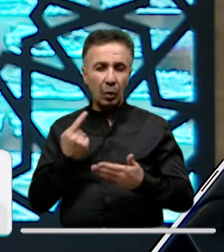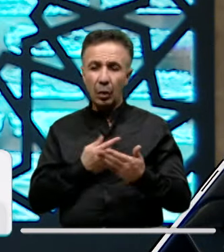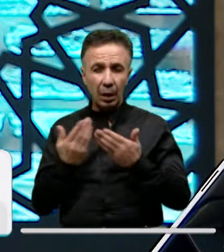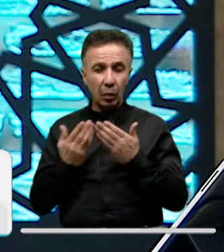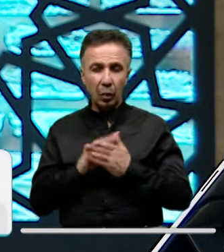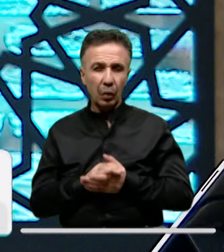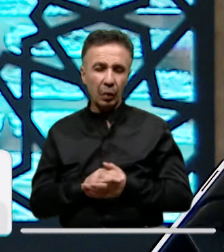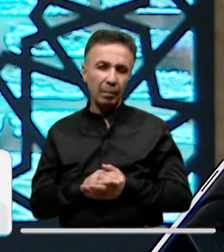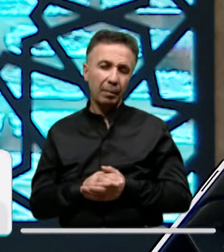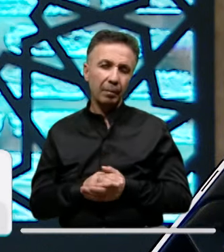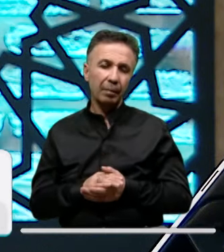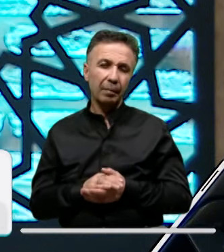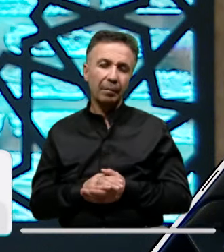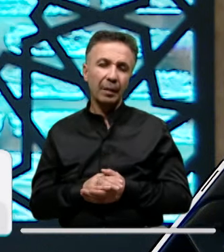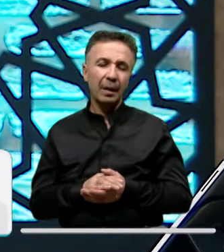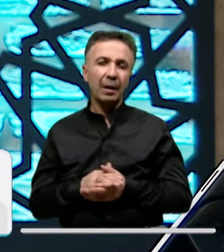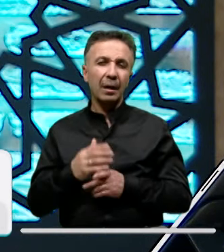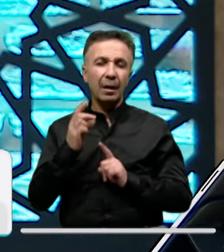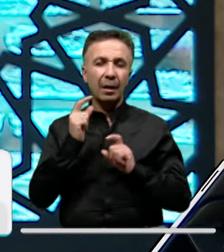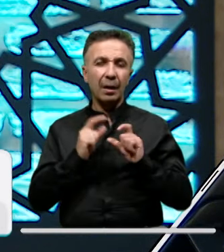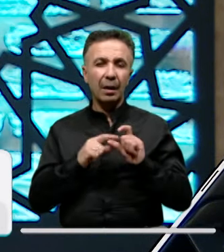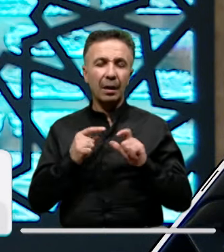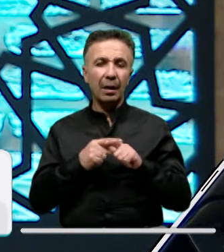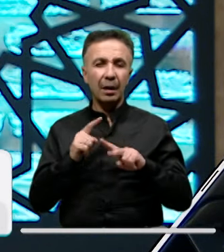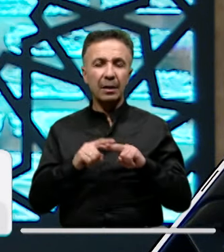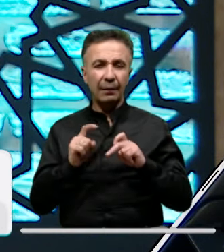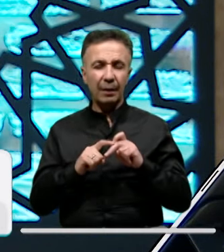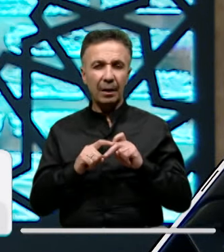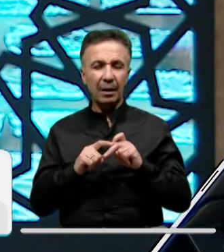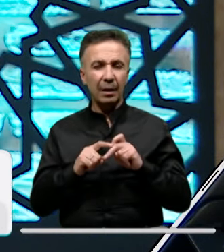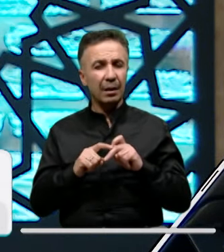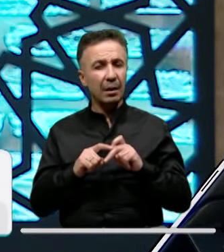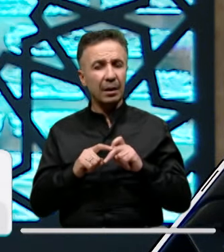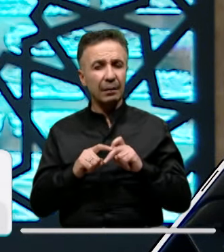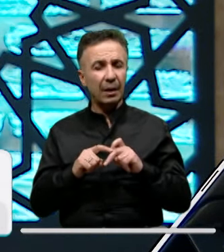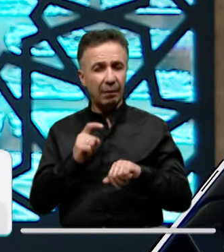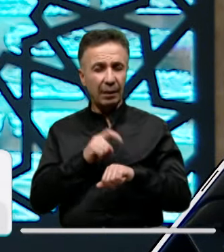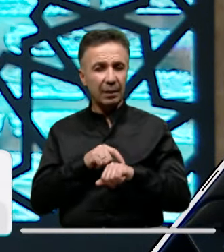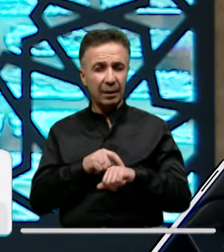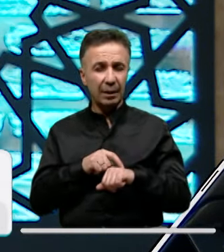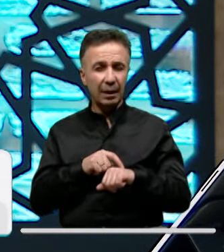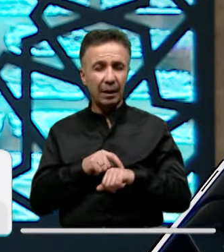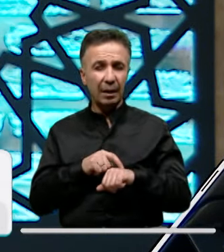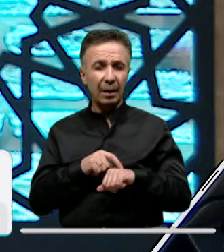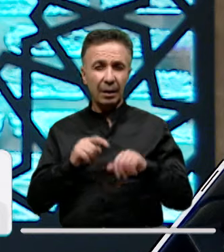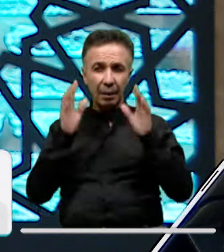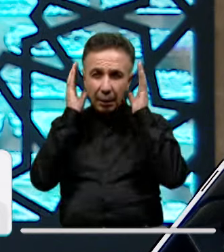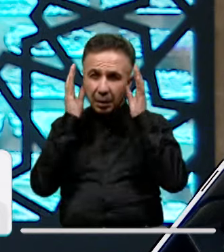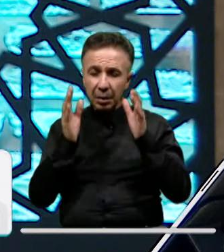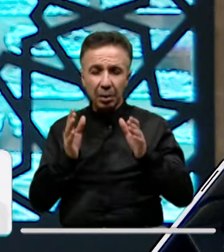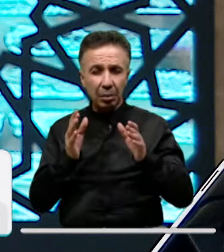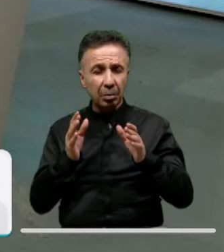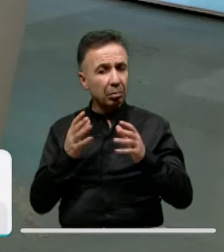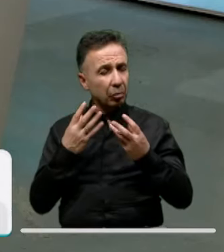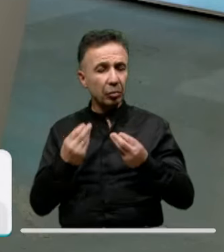mukabele okunuyor. Ve yine o isfar dediğimiz uygulama tabiri caizse yine uygulanıyor. Ve o vakitte namaz kılınıyor. Aynen öyle. Değişen bir şey de çok yok